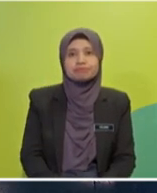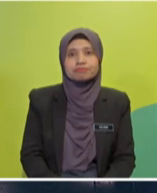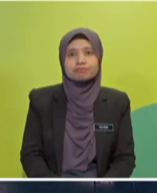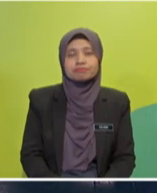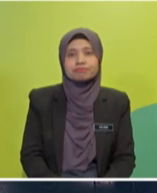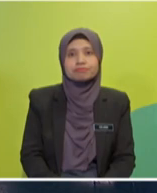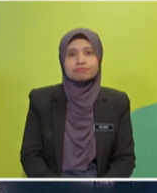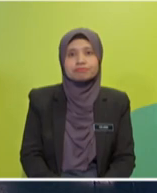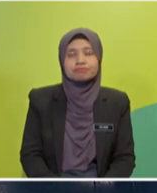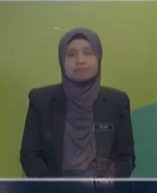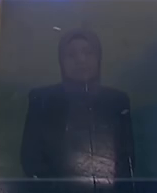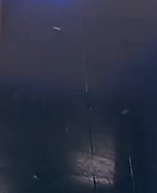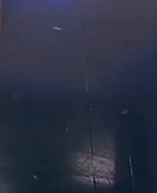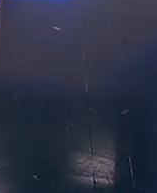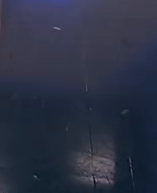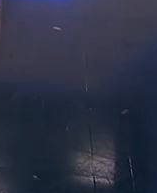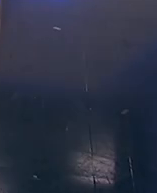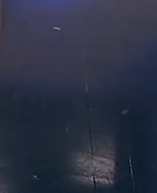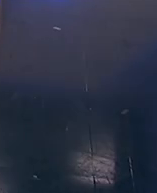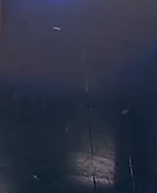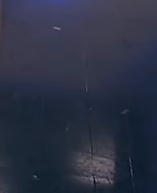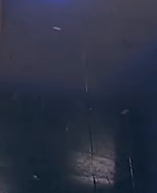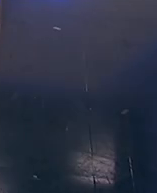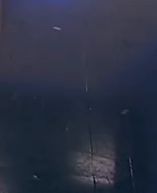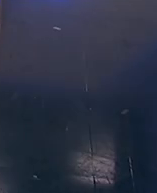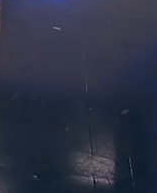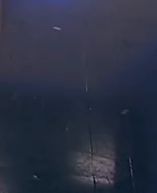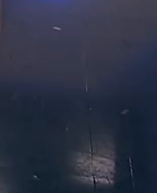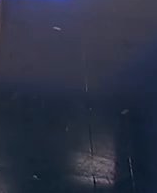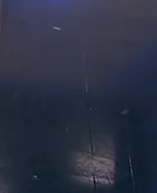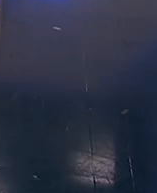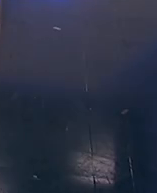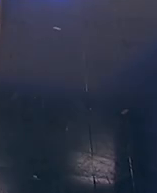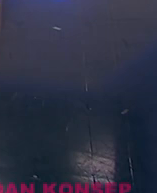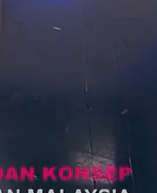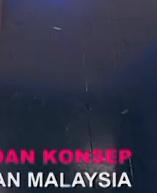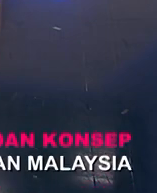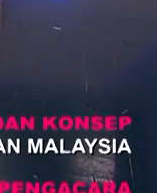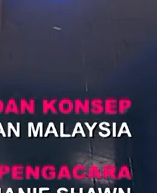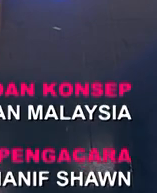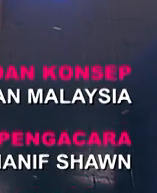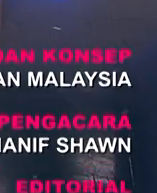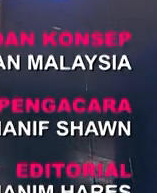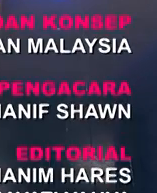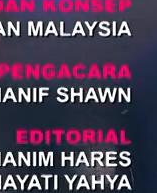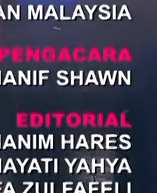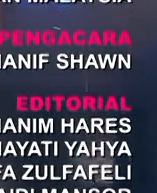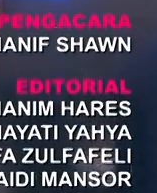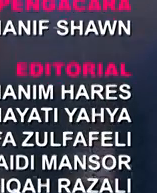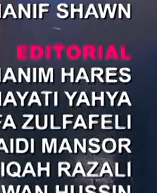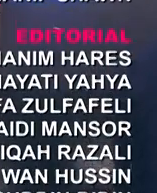Jom kita nyanyi lagi sekali. Jom kita nyanyi cikgu. Satu, dua, mula. Mari semua, mari